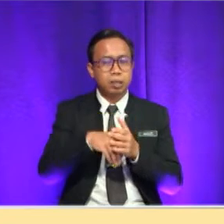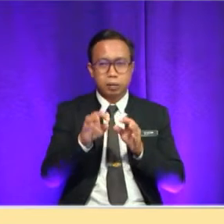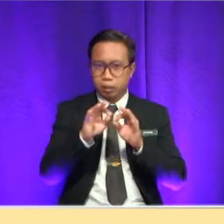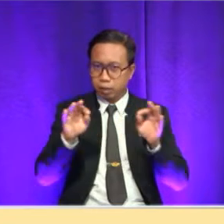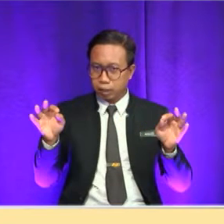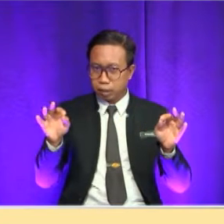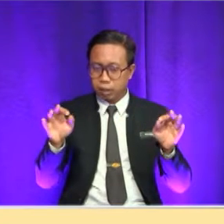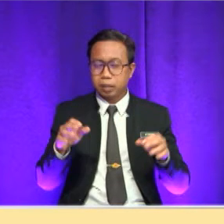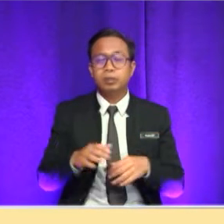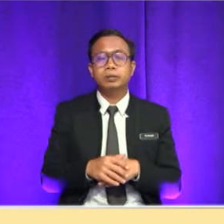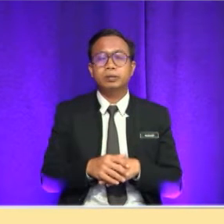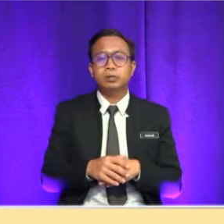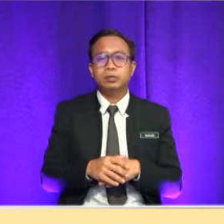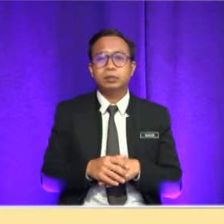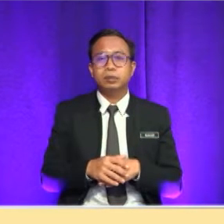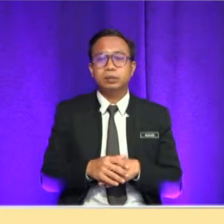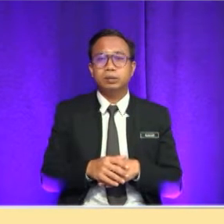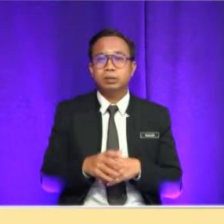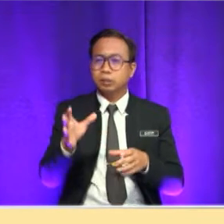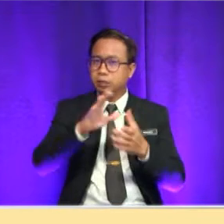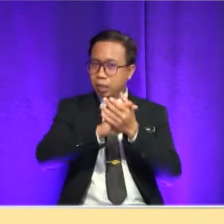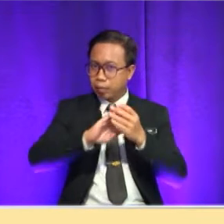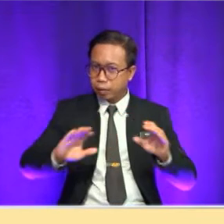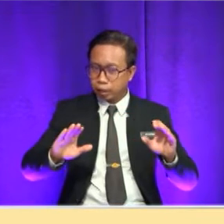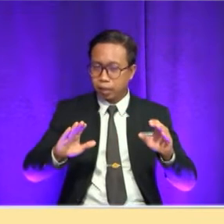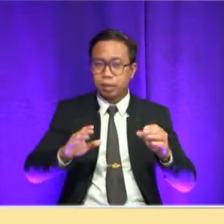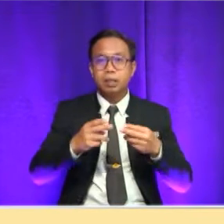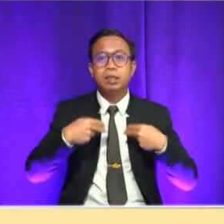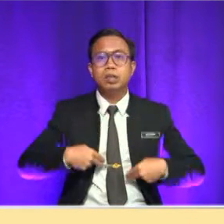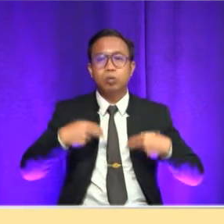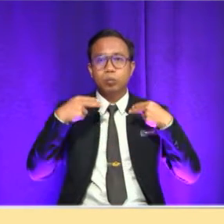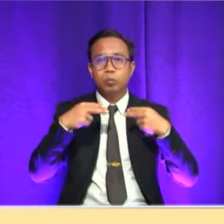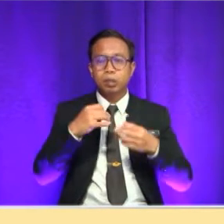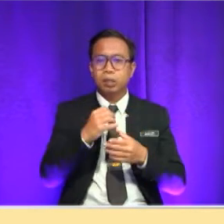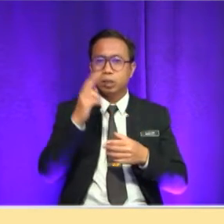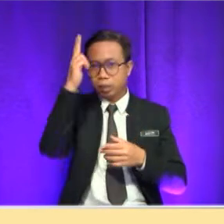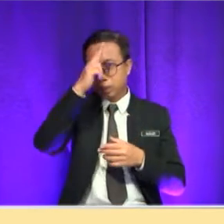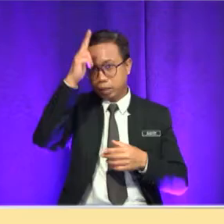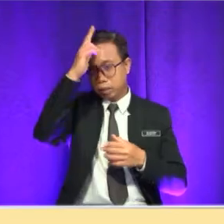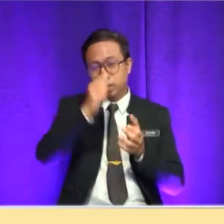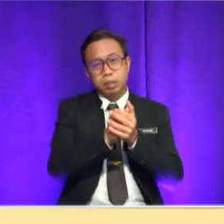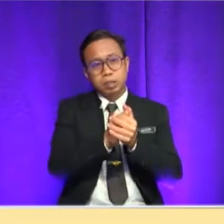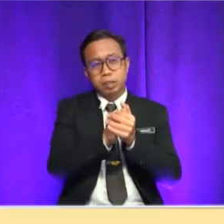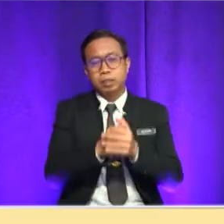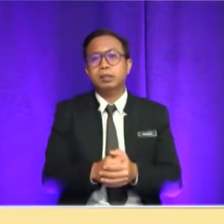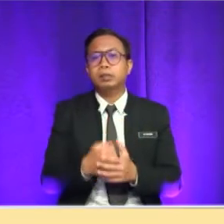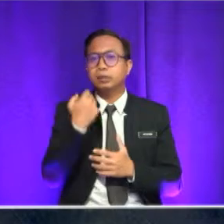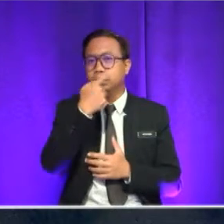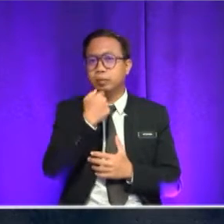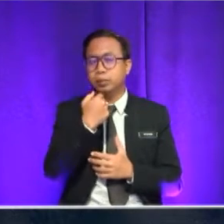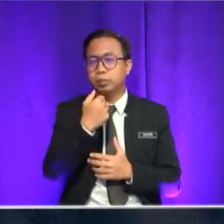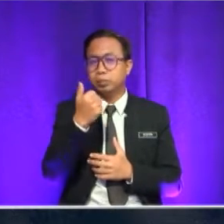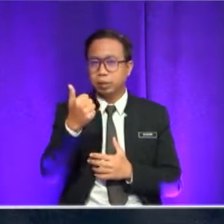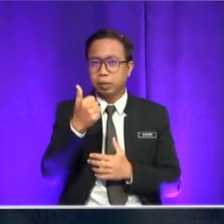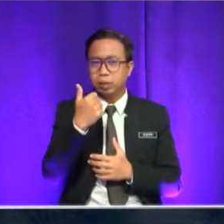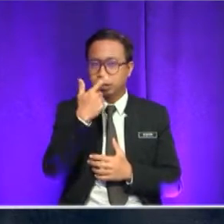simpulkan isi dan penegasan. Penegasan kita ialah menyelamatkan hidupan liar daripada diancam kepupusan. Tanya diucapkan. Agak-agak siapa punya karangan ni?